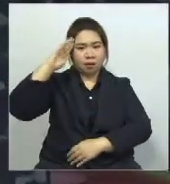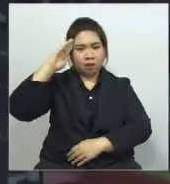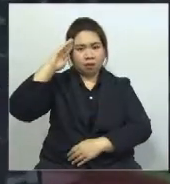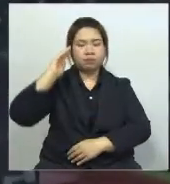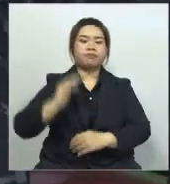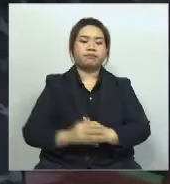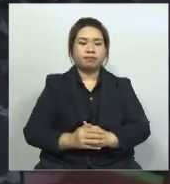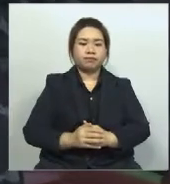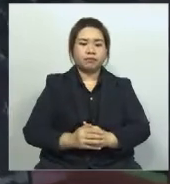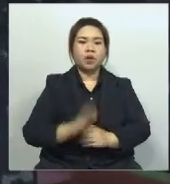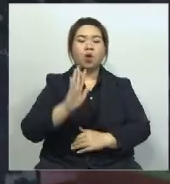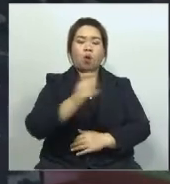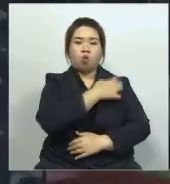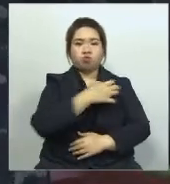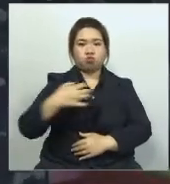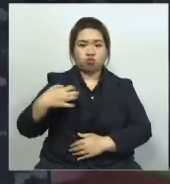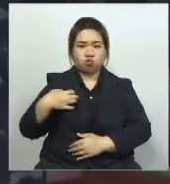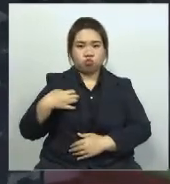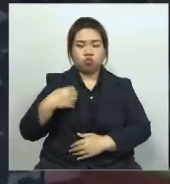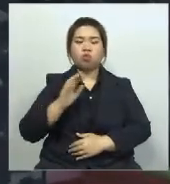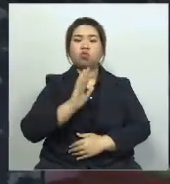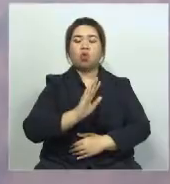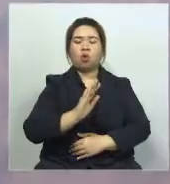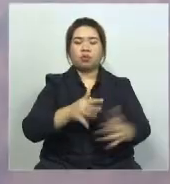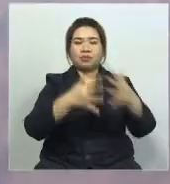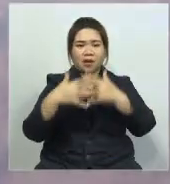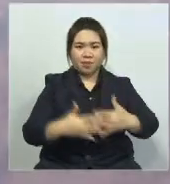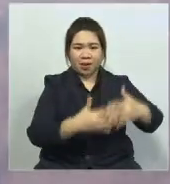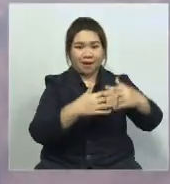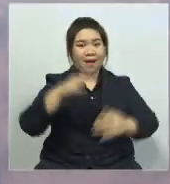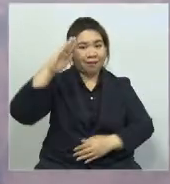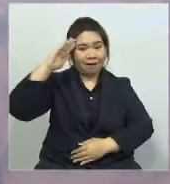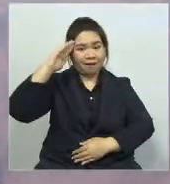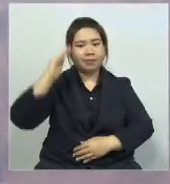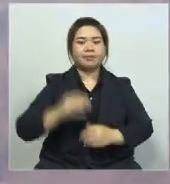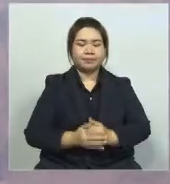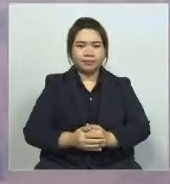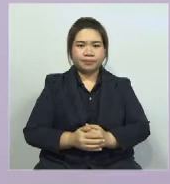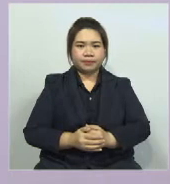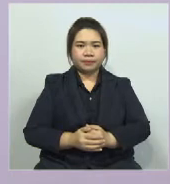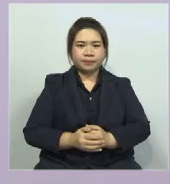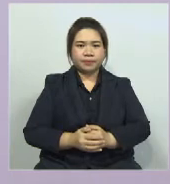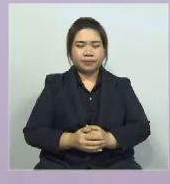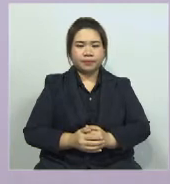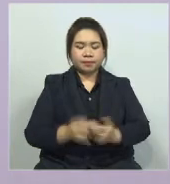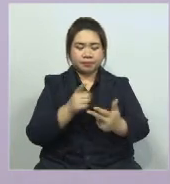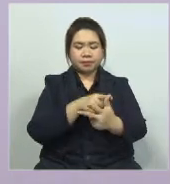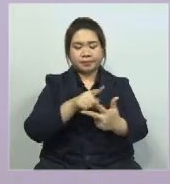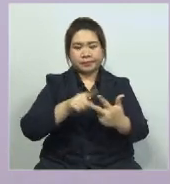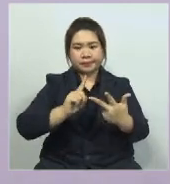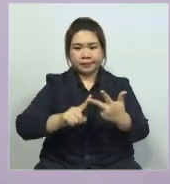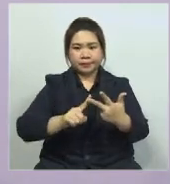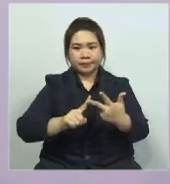งสุดนายปีเตอร์เฮมอนอุปทูตรักษาการเอกอัครราชทูตสหรัฐอเมริกาประจำประเทศไทยและพลเรือเอกฟิลิปเอส